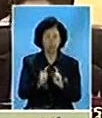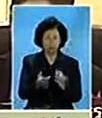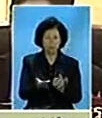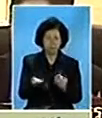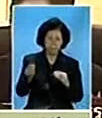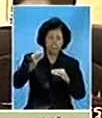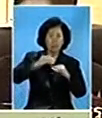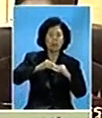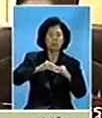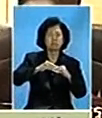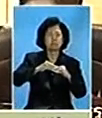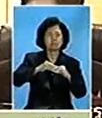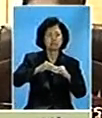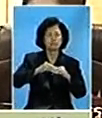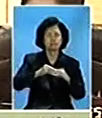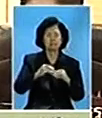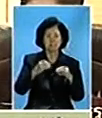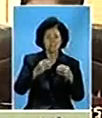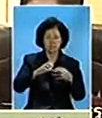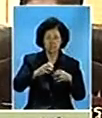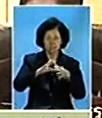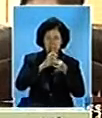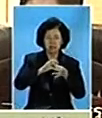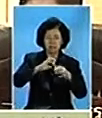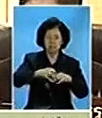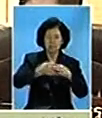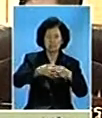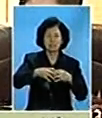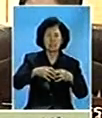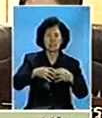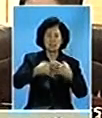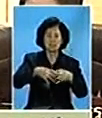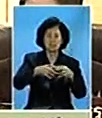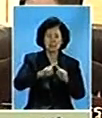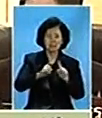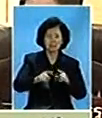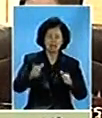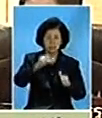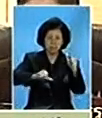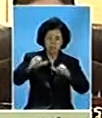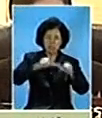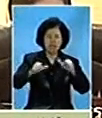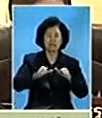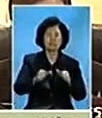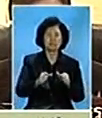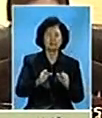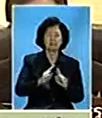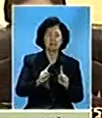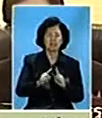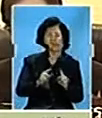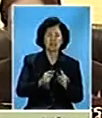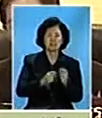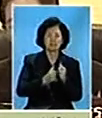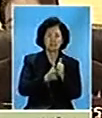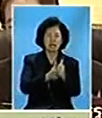เพิ่มอันนี้คือมีทางเครื่องมือรูปกรณ์ทางวิทยาศาสตร์การแพทย์เพราะงั้นเราเลยถึงบอกว่าต้องเขียนอันนี้ออกมาเพื่อพวกนี้เ